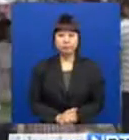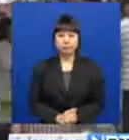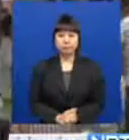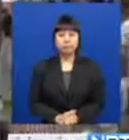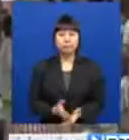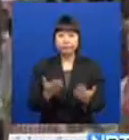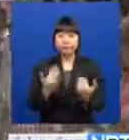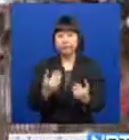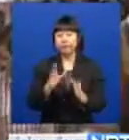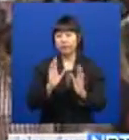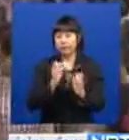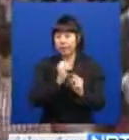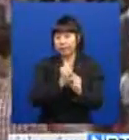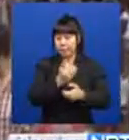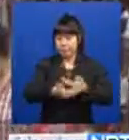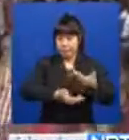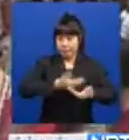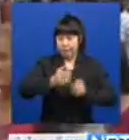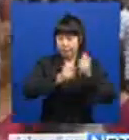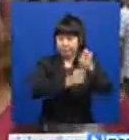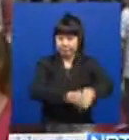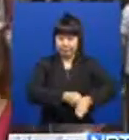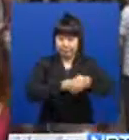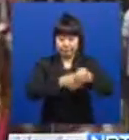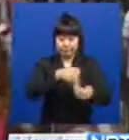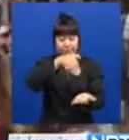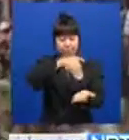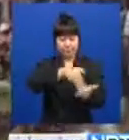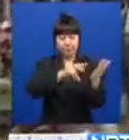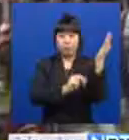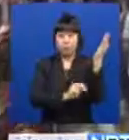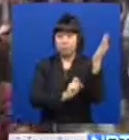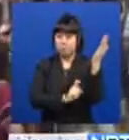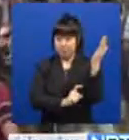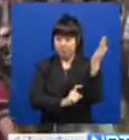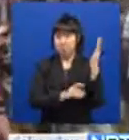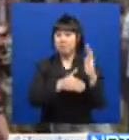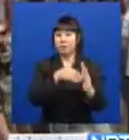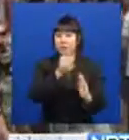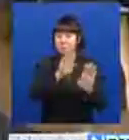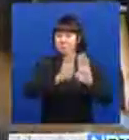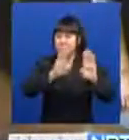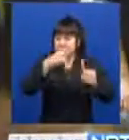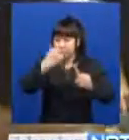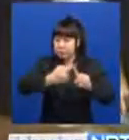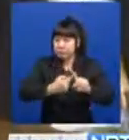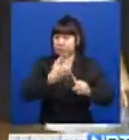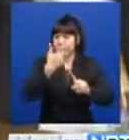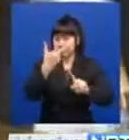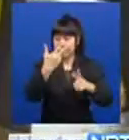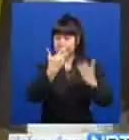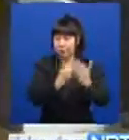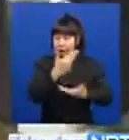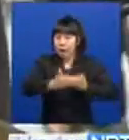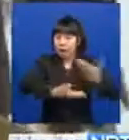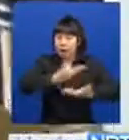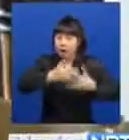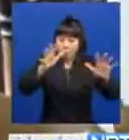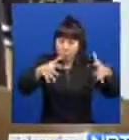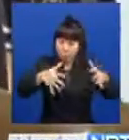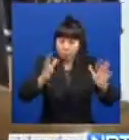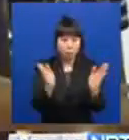ทั้งนี้จากความสำเร็จของตลาดเกษตรสาระกลางจังหวัดนครศรีธรรมราชที่เปิดมาเพียง3เดือนแต่มียอดจำหน่ายรวมก